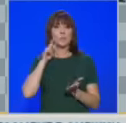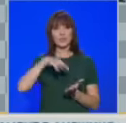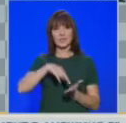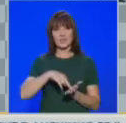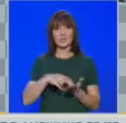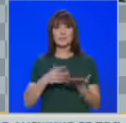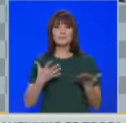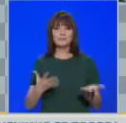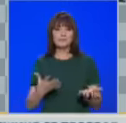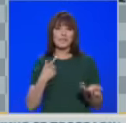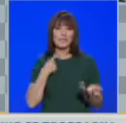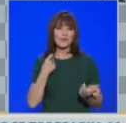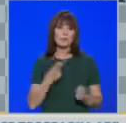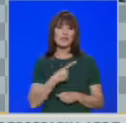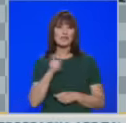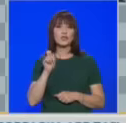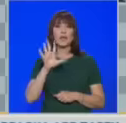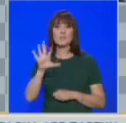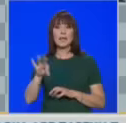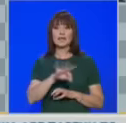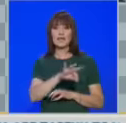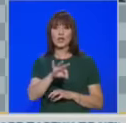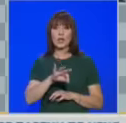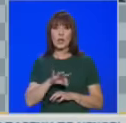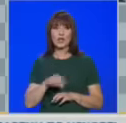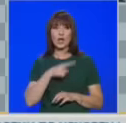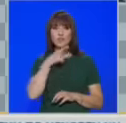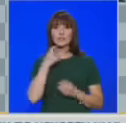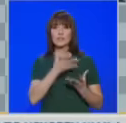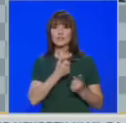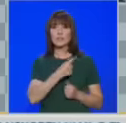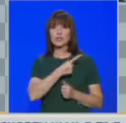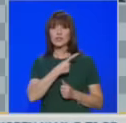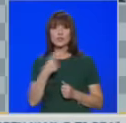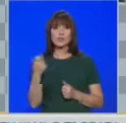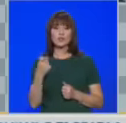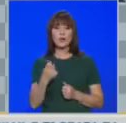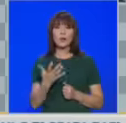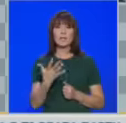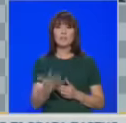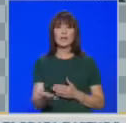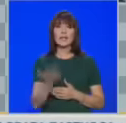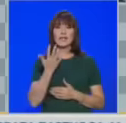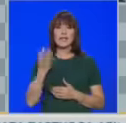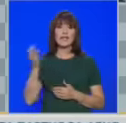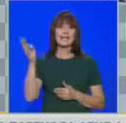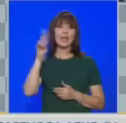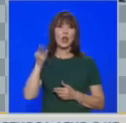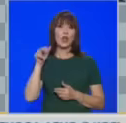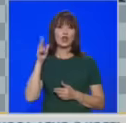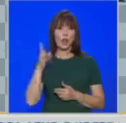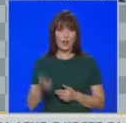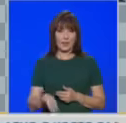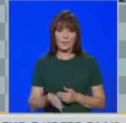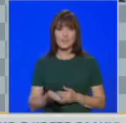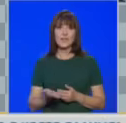на 105-я ход. Горячкина ще вземе 50 000 долара за победата си, докато Салимова ще получи чек за 35 000 долара. И трябва